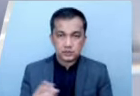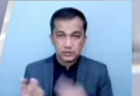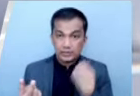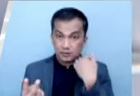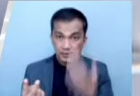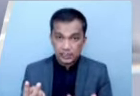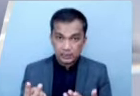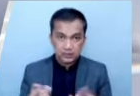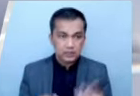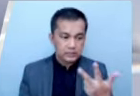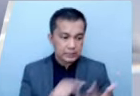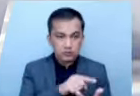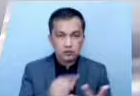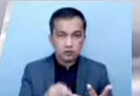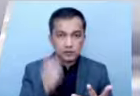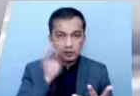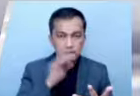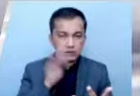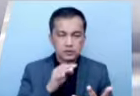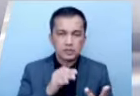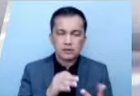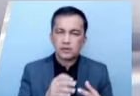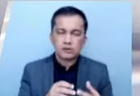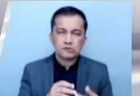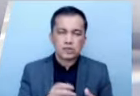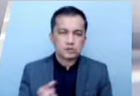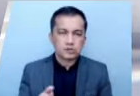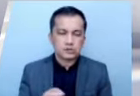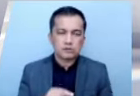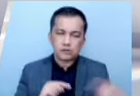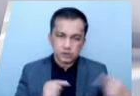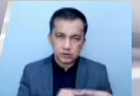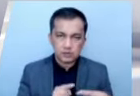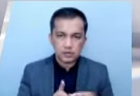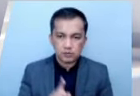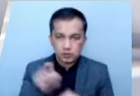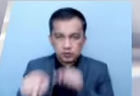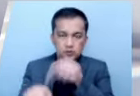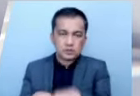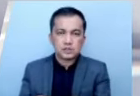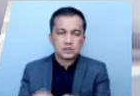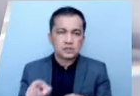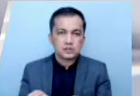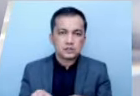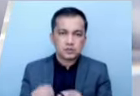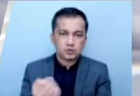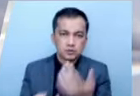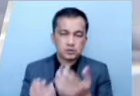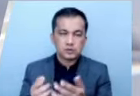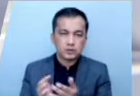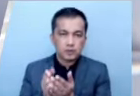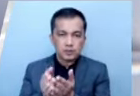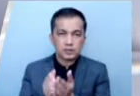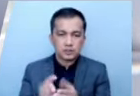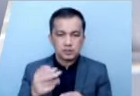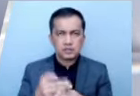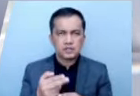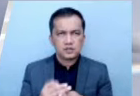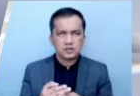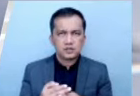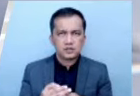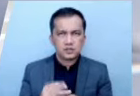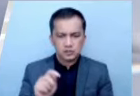tatlo ring Pilipino na malubhang nasugatan sa missile attack na nagdulot ng sunog sa barkong may pangalang True